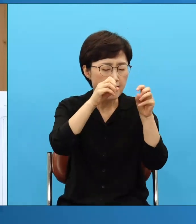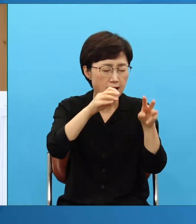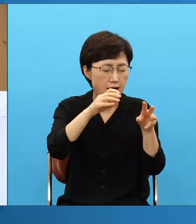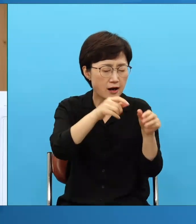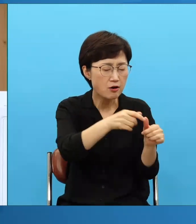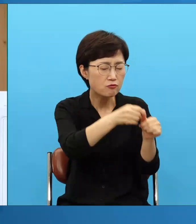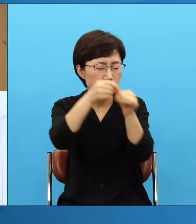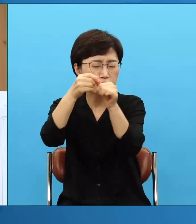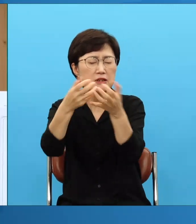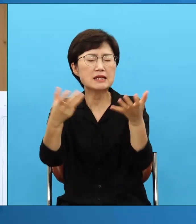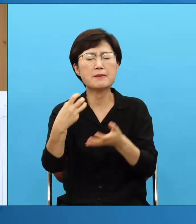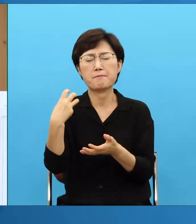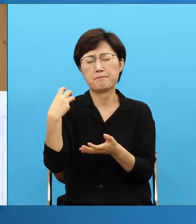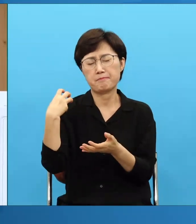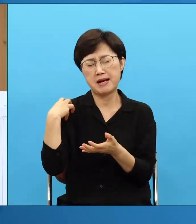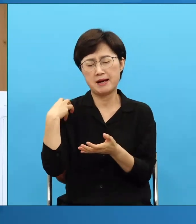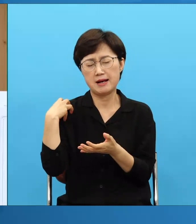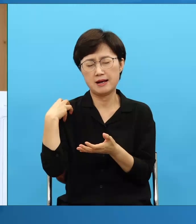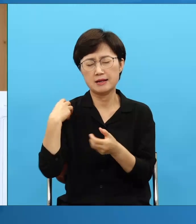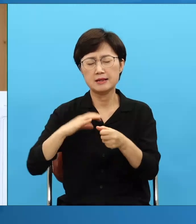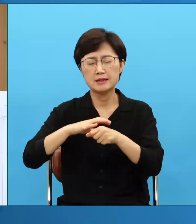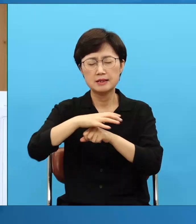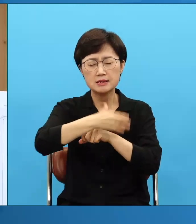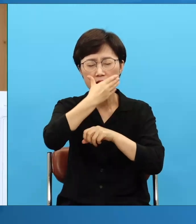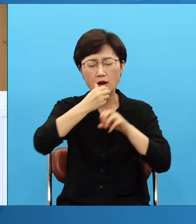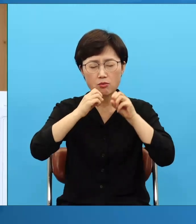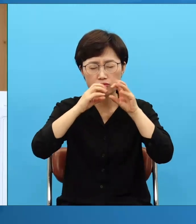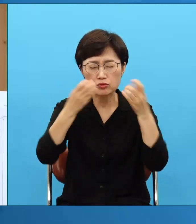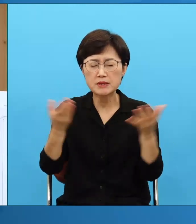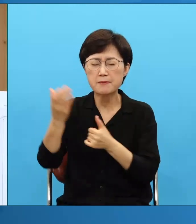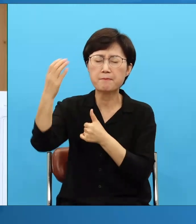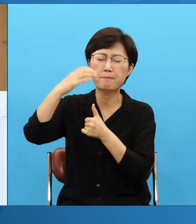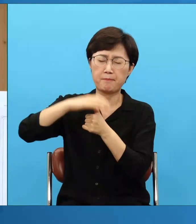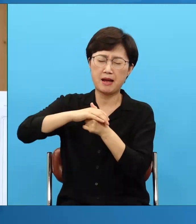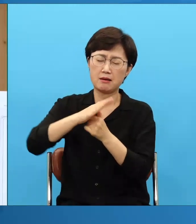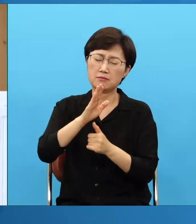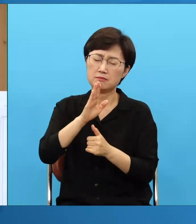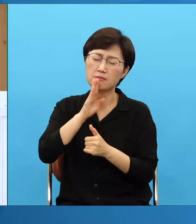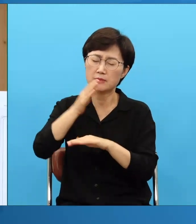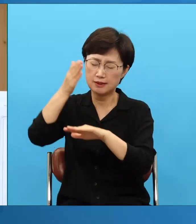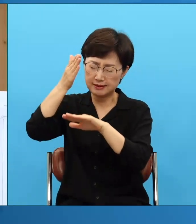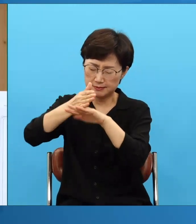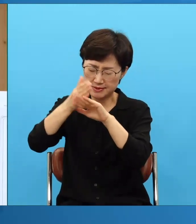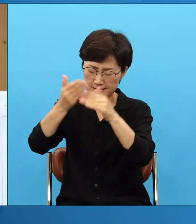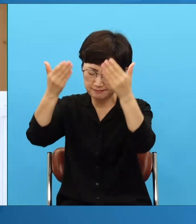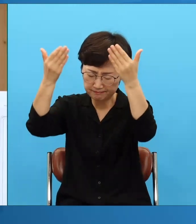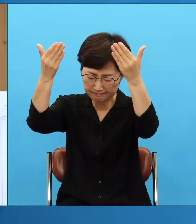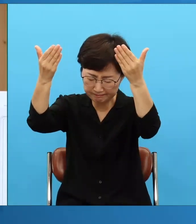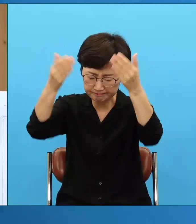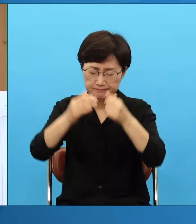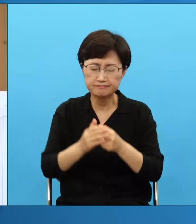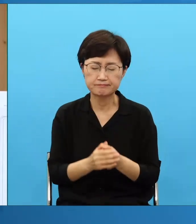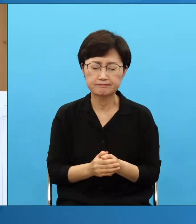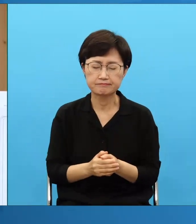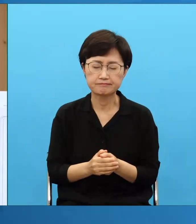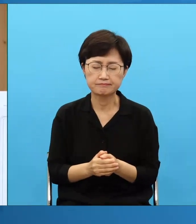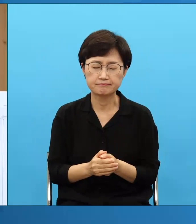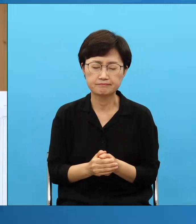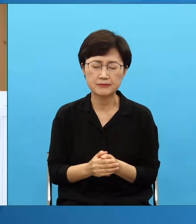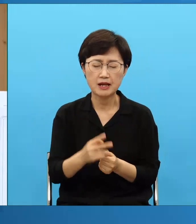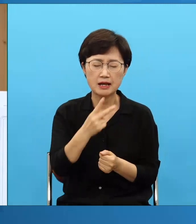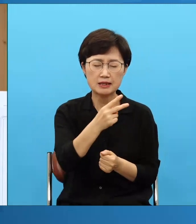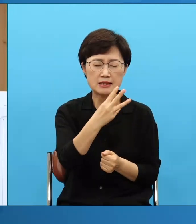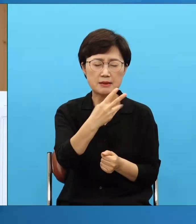감사드립니다. And in times like this, we sincerely thank you for calling us as the spiritual ambassadors, watchmen, and the leaders for world evangelization. 237